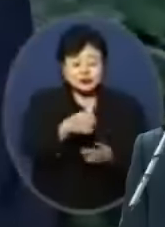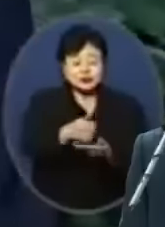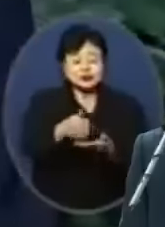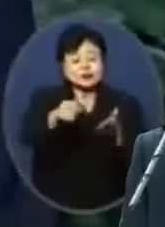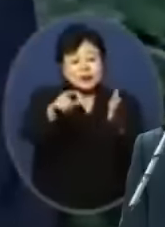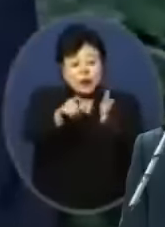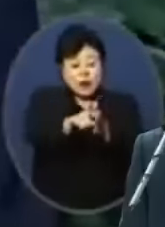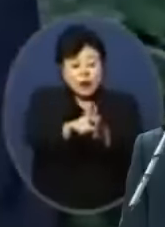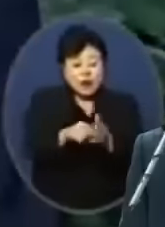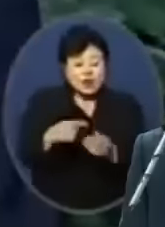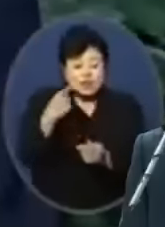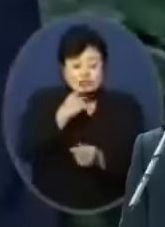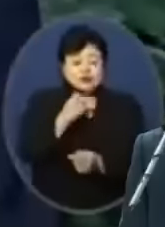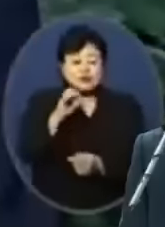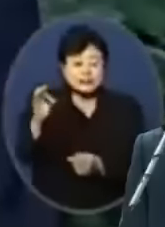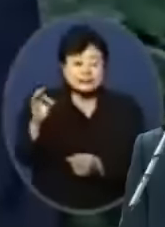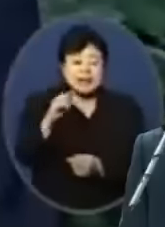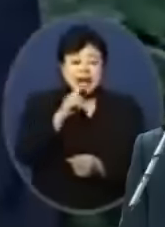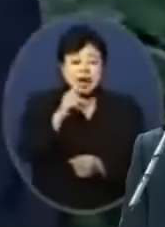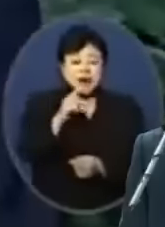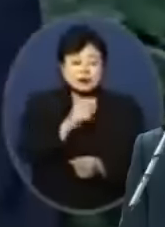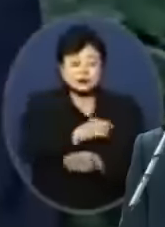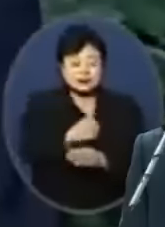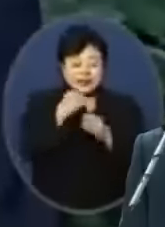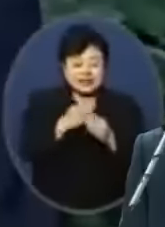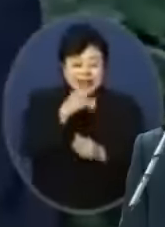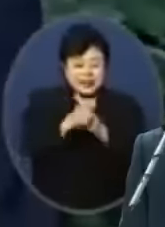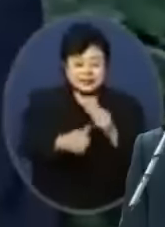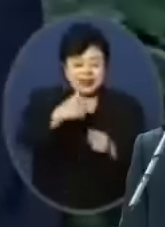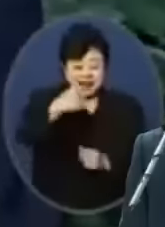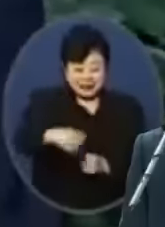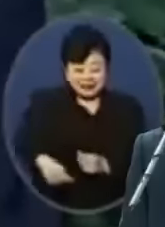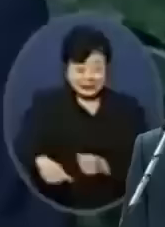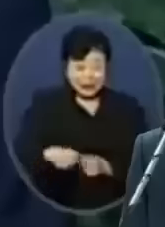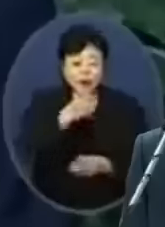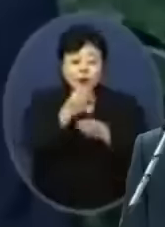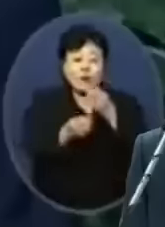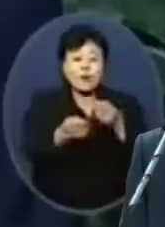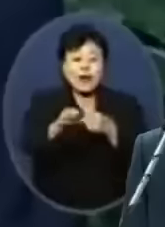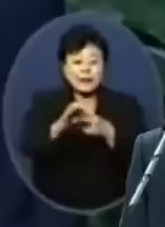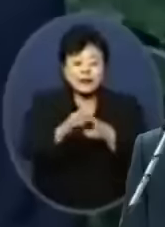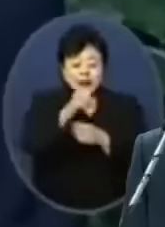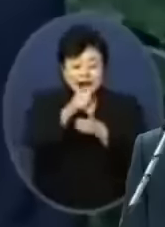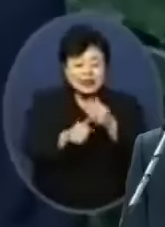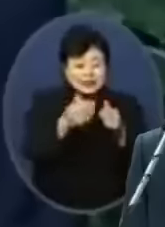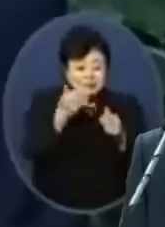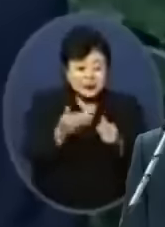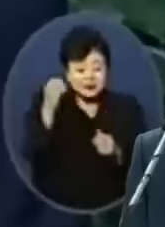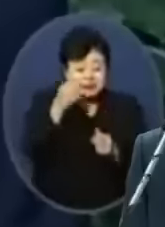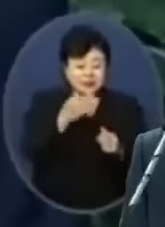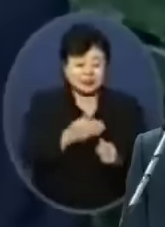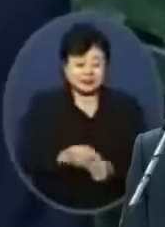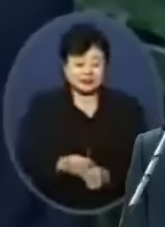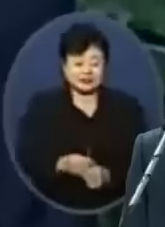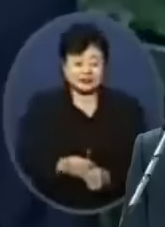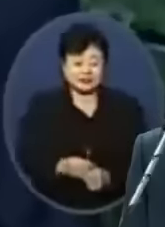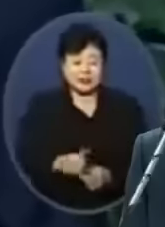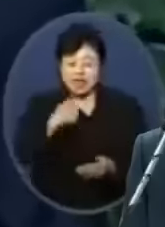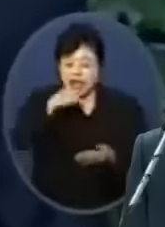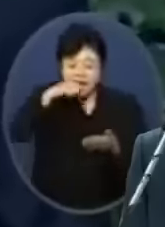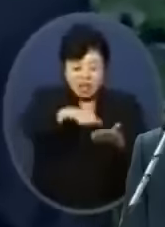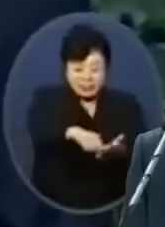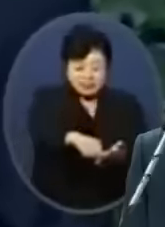믿고 입술로 주는 그리스도시여 살아계신 하나님의 아들이라고 고백하면 하나님께서 성령으로